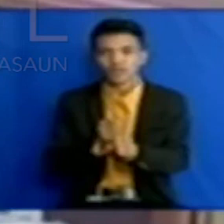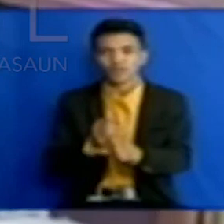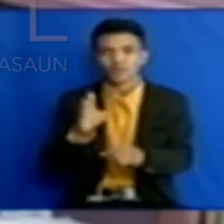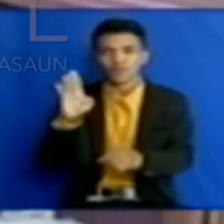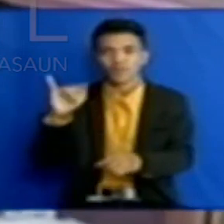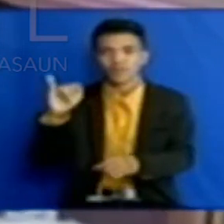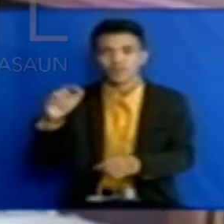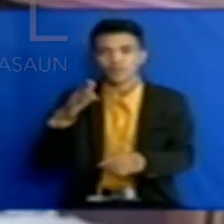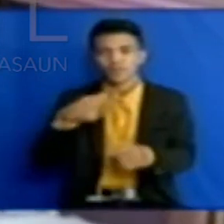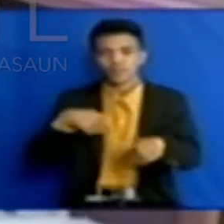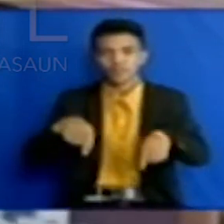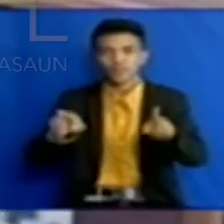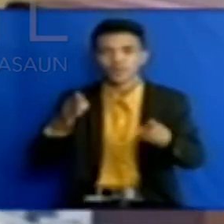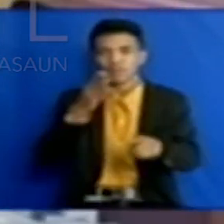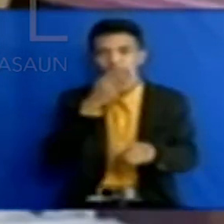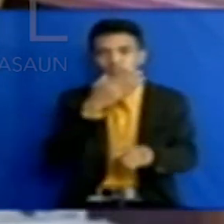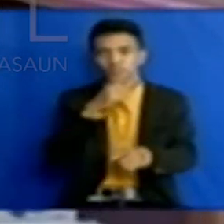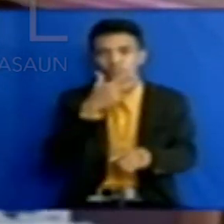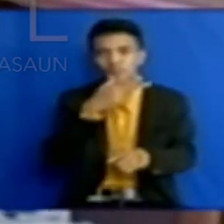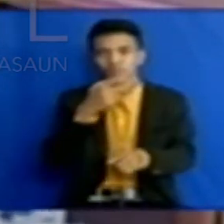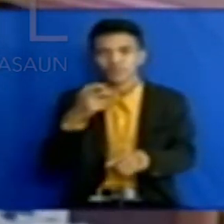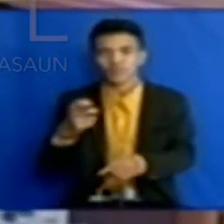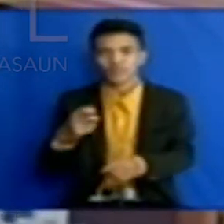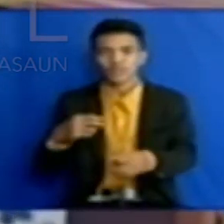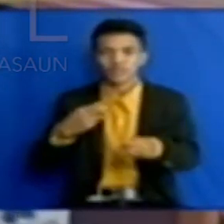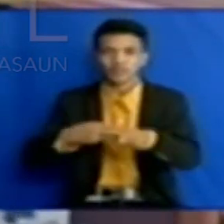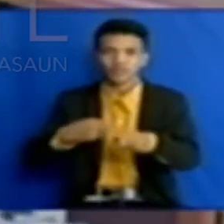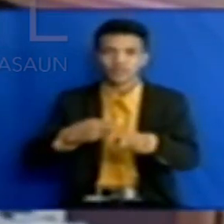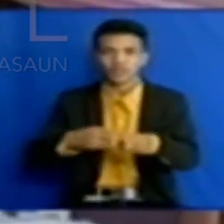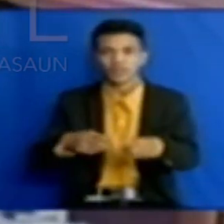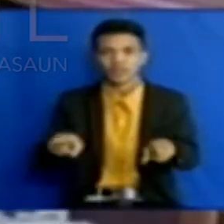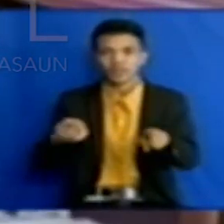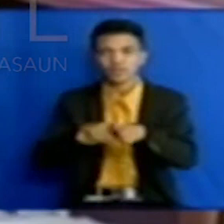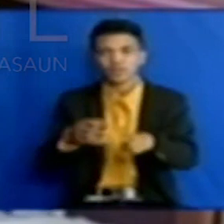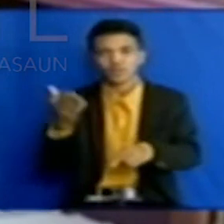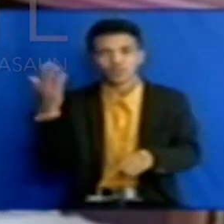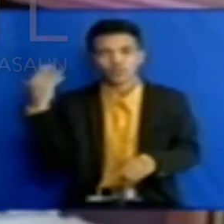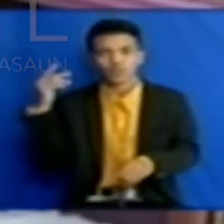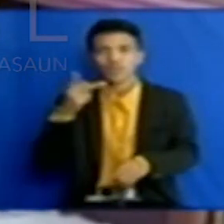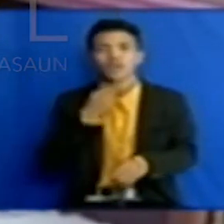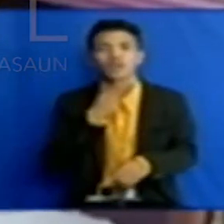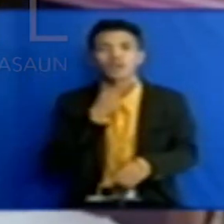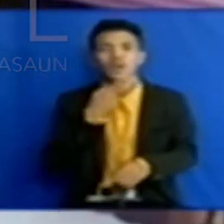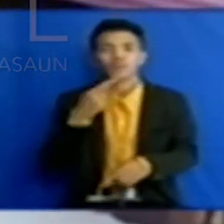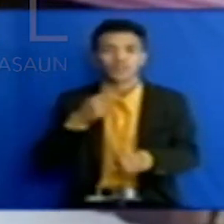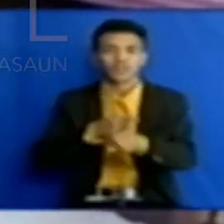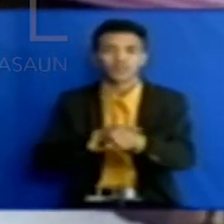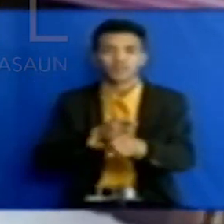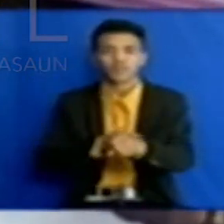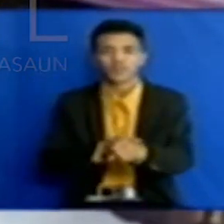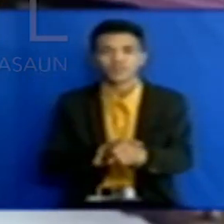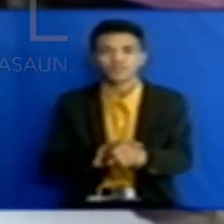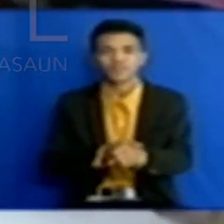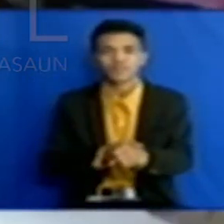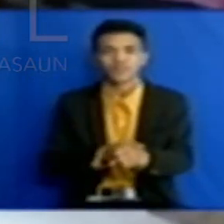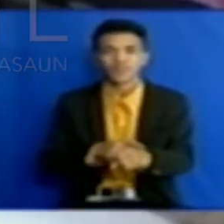né. Tamba faia né, uluk sira restaurar ya, amu Raya ni tempo, amu manel ni tempo,